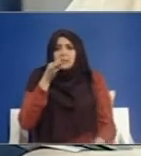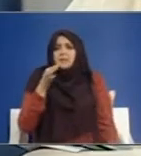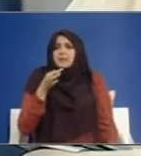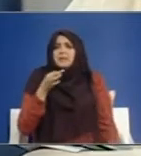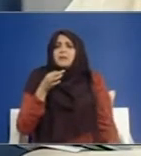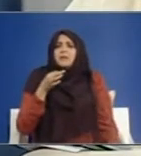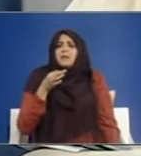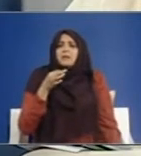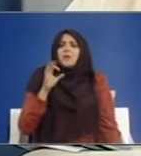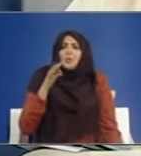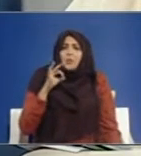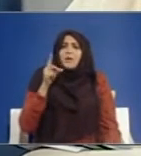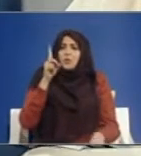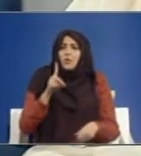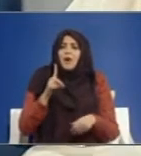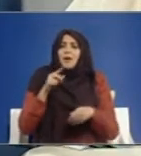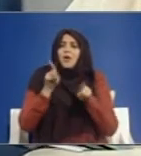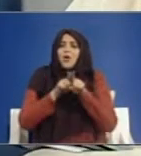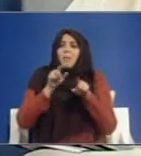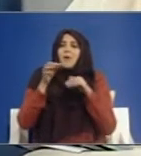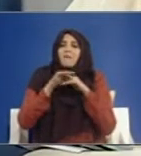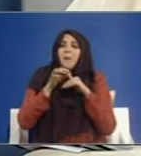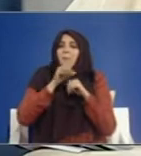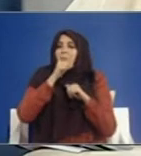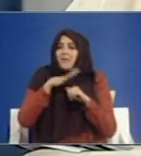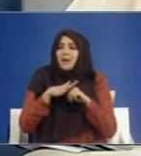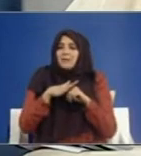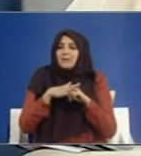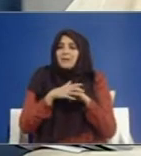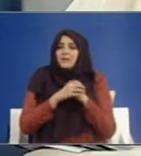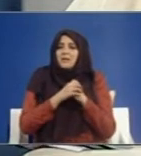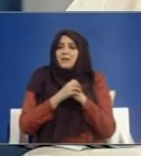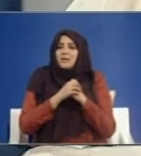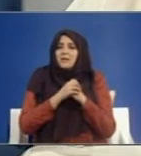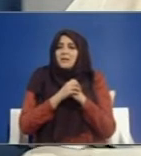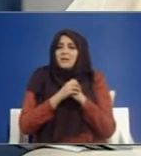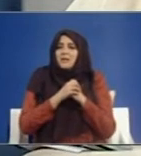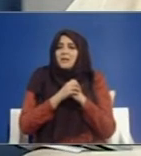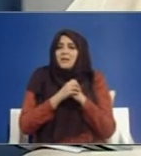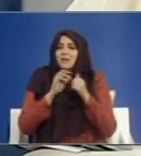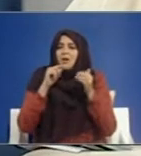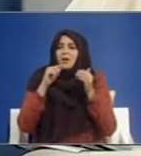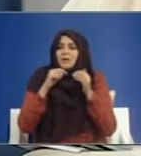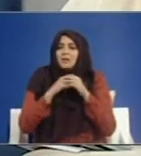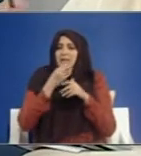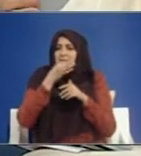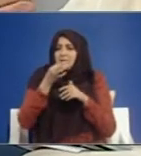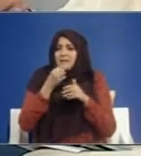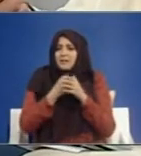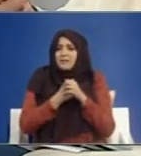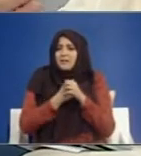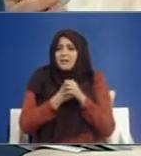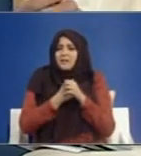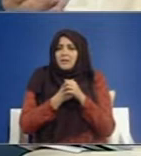بدليل أنه أمنا عائشة رضي الله تعالى عنها ذكرت ولم تنكر على من كان يحمل في يده